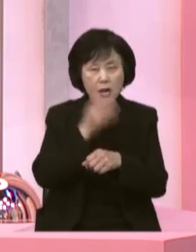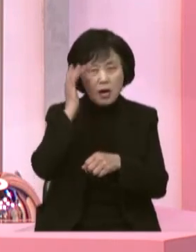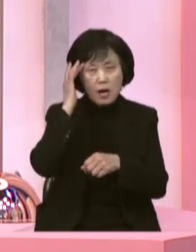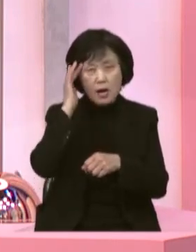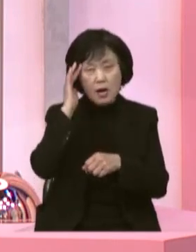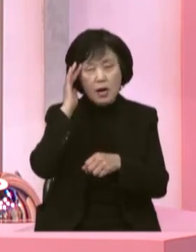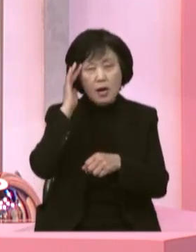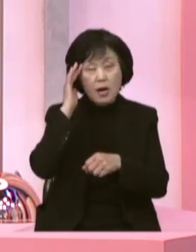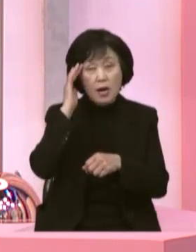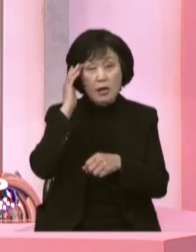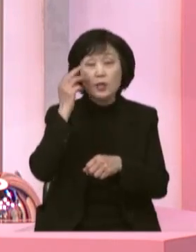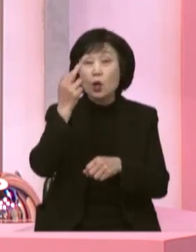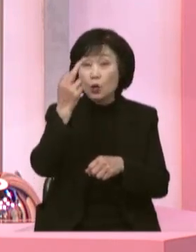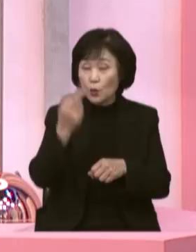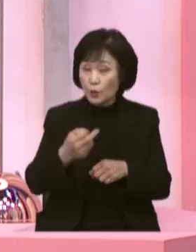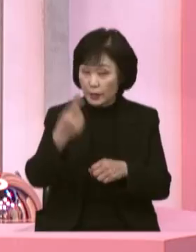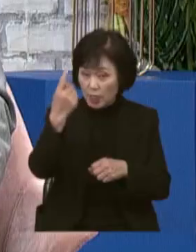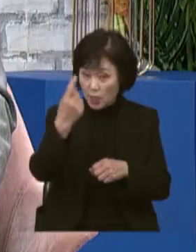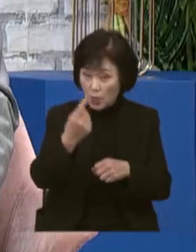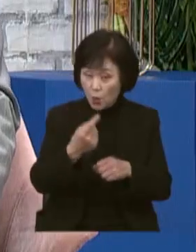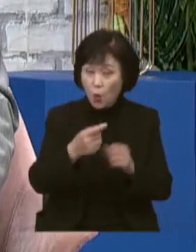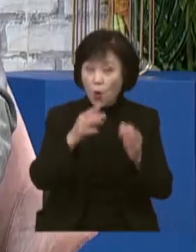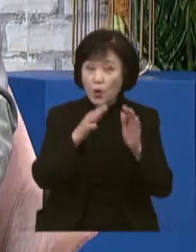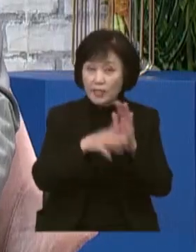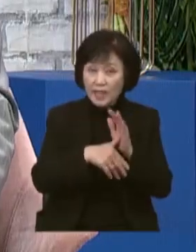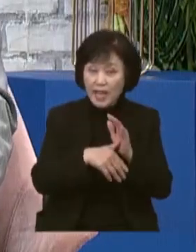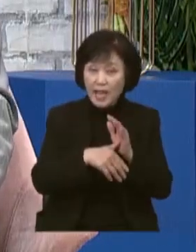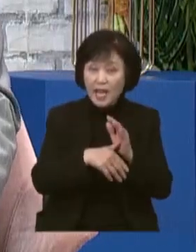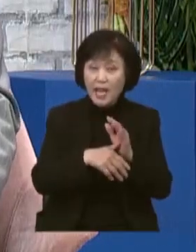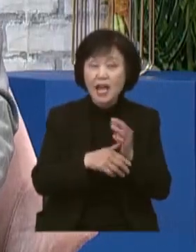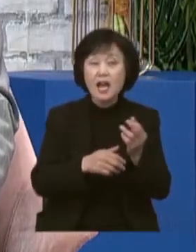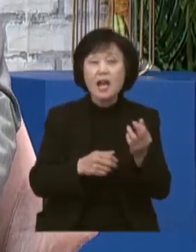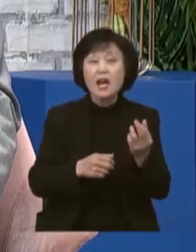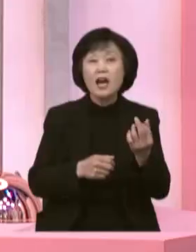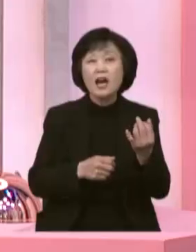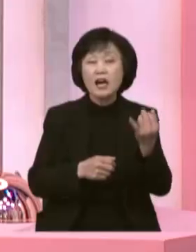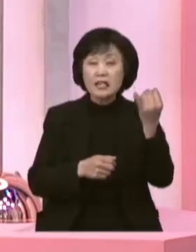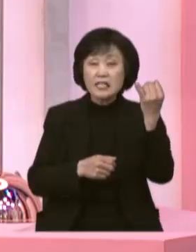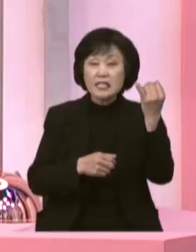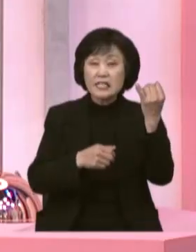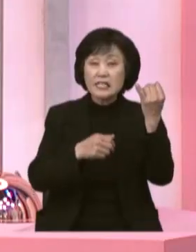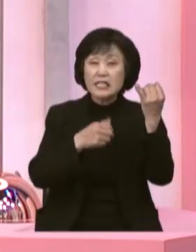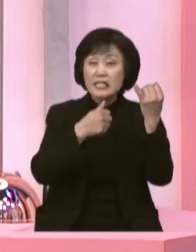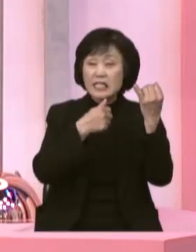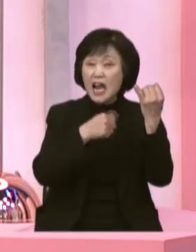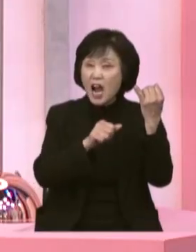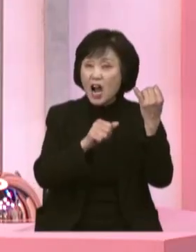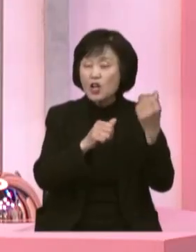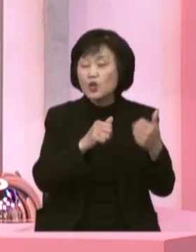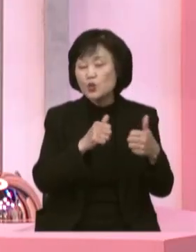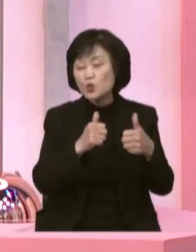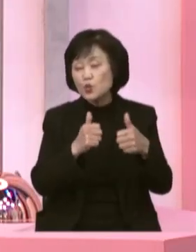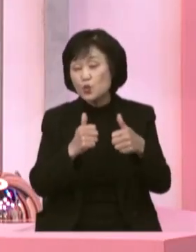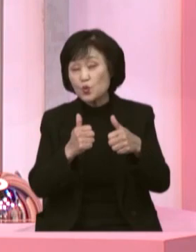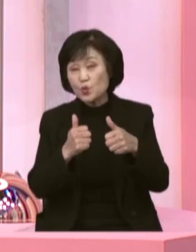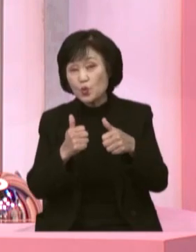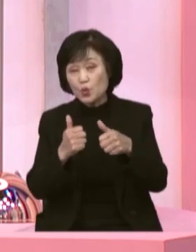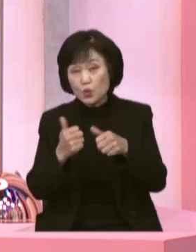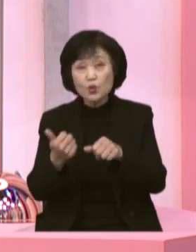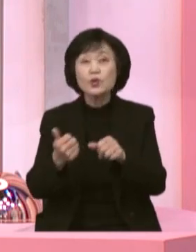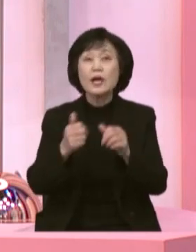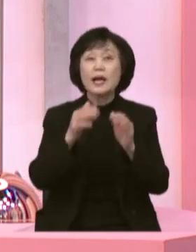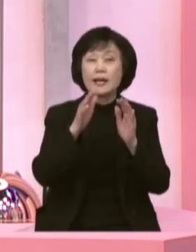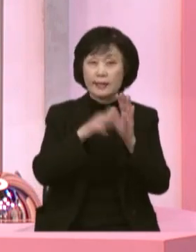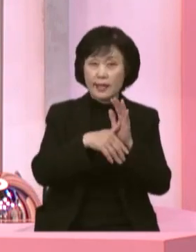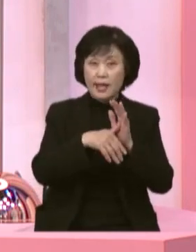데리고 오는 동안 산소호흡기를 띄지 마세요. 그 얼굴에도 봐야 될 거 아니에요. 일단 거기 냉동실에 들어가면 끝이니까. 그러니까